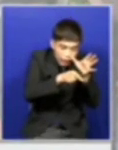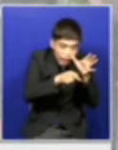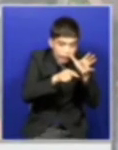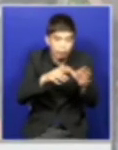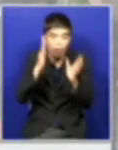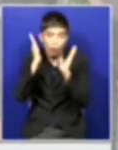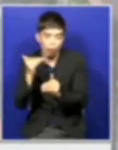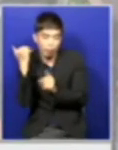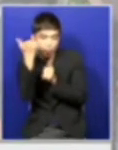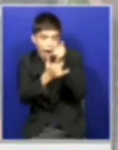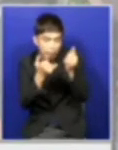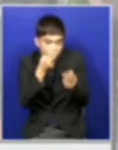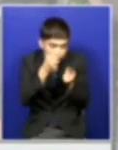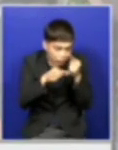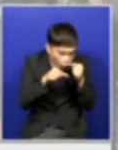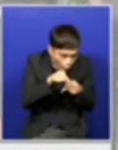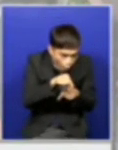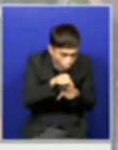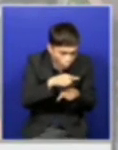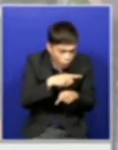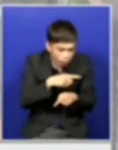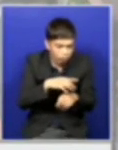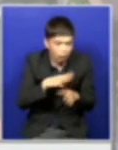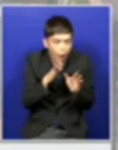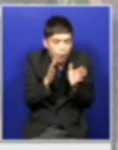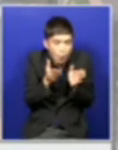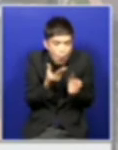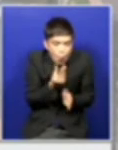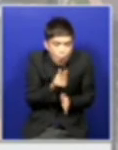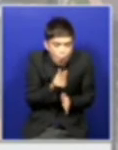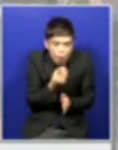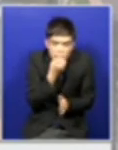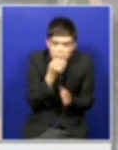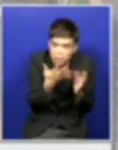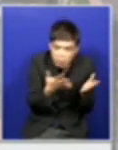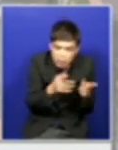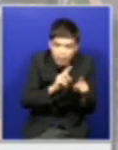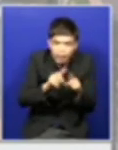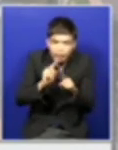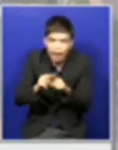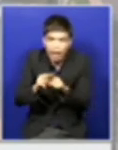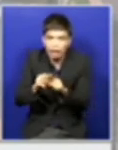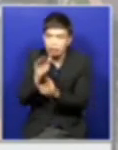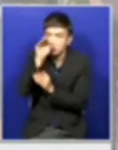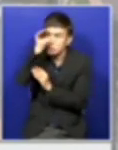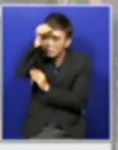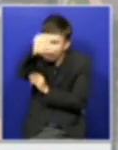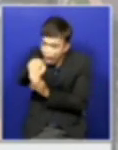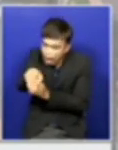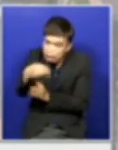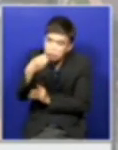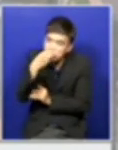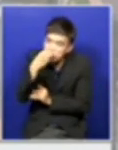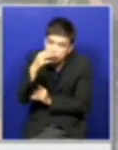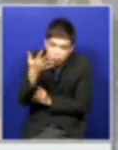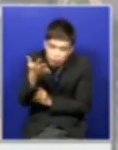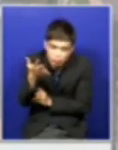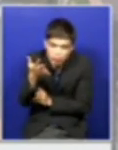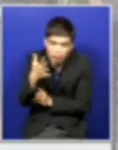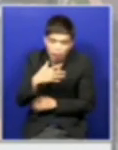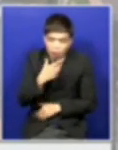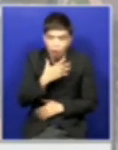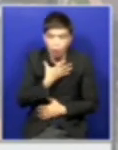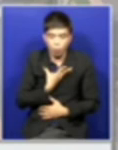ปางช้างครับวันที่เศรษฐกิจดีคนมาเที่ยวขี่ช้างครับวันนี้ช้างไม่มีจะกินท่านดูในรูปนะครับว่าวันนี้ช้างผ